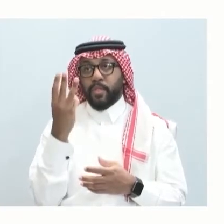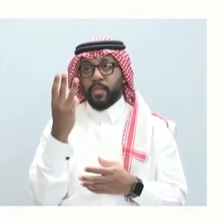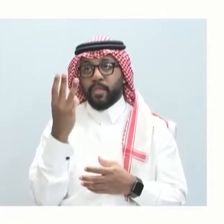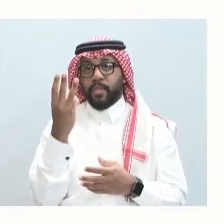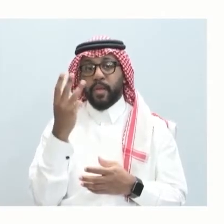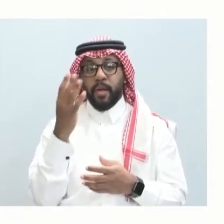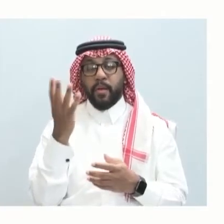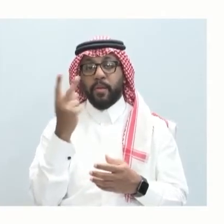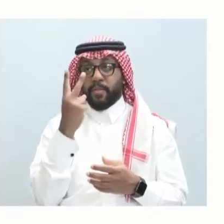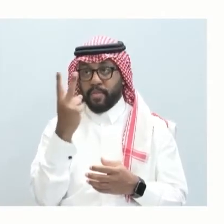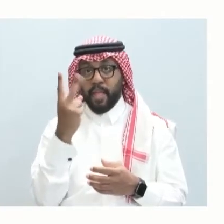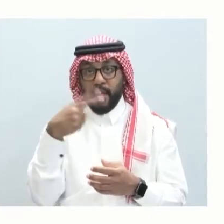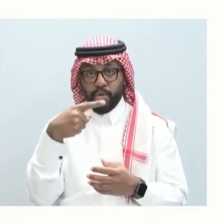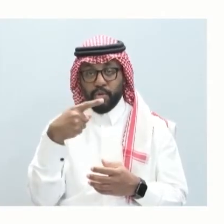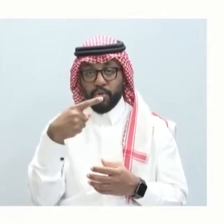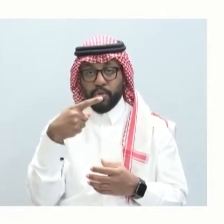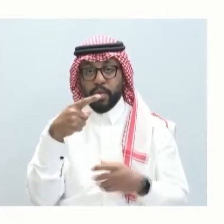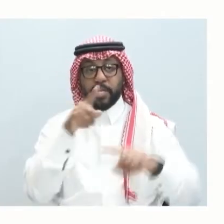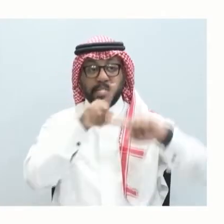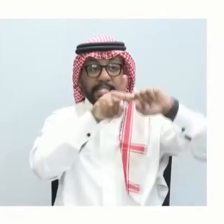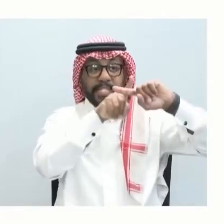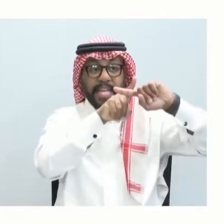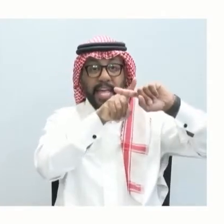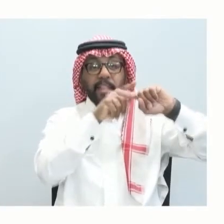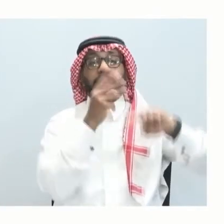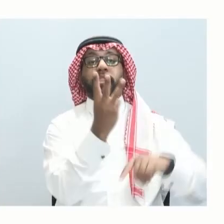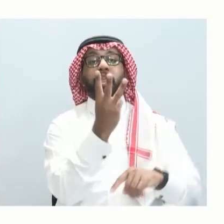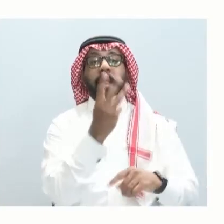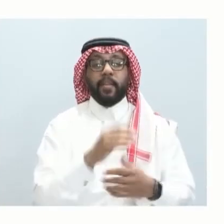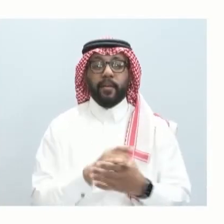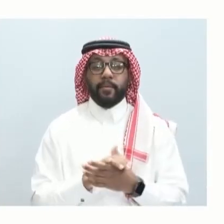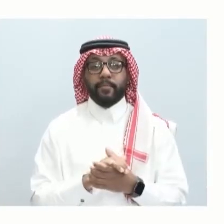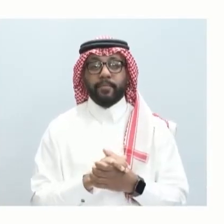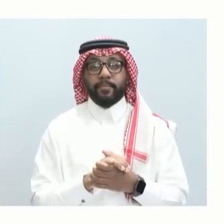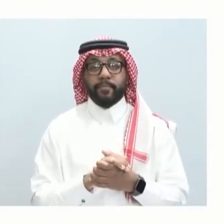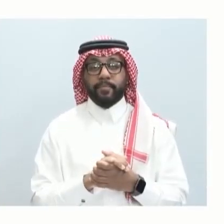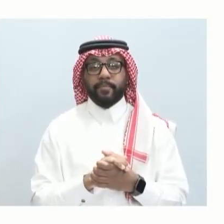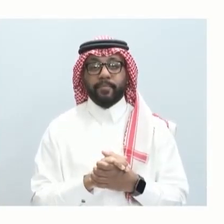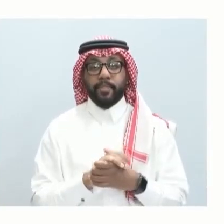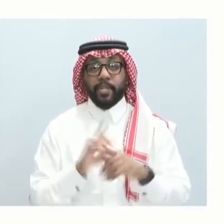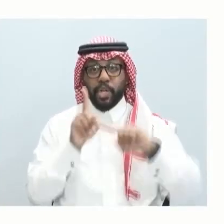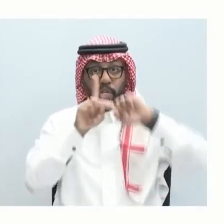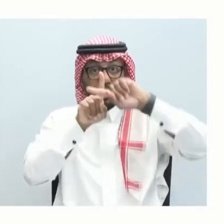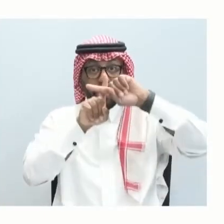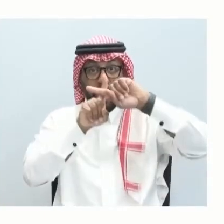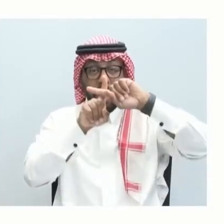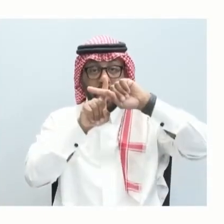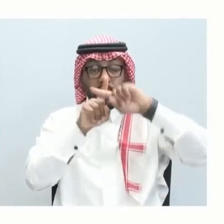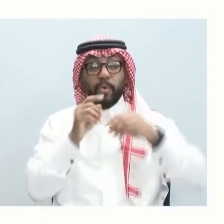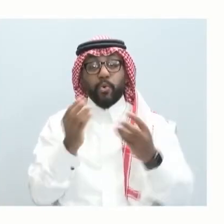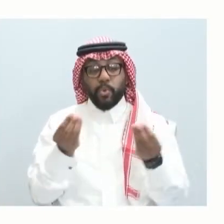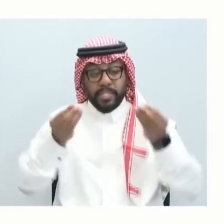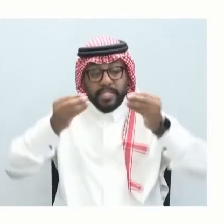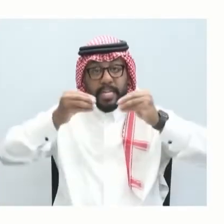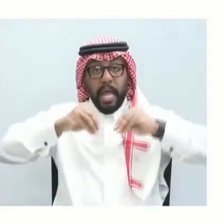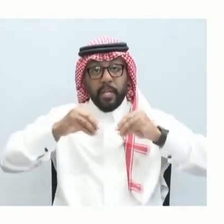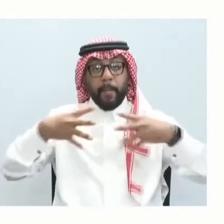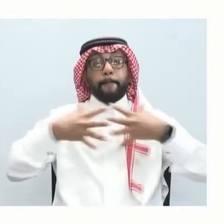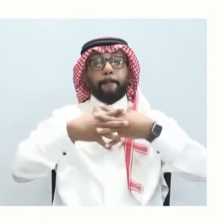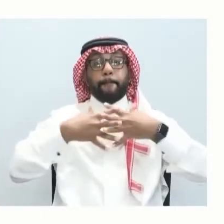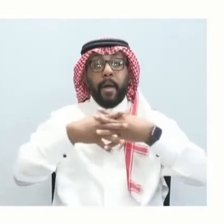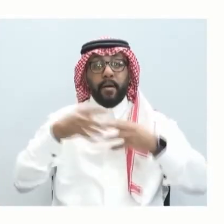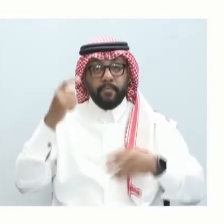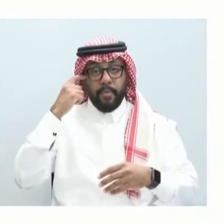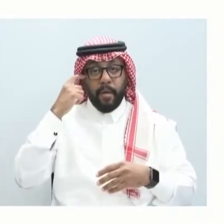ماذا سيكون اذا كان ناتج الطرح مضافا اليه العدد المطروح كان ناتجه